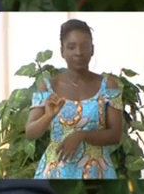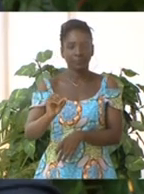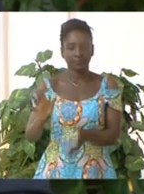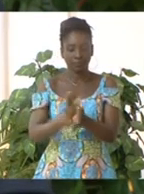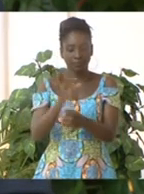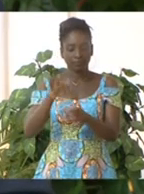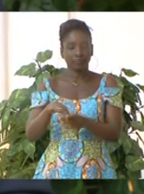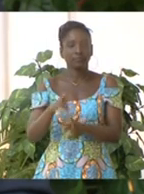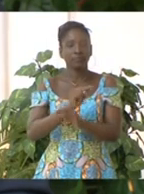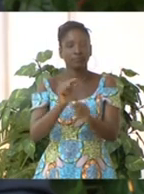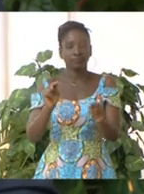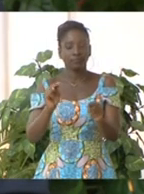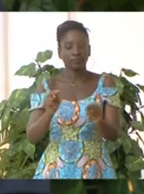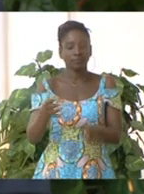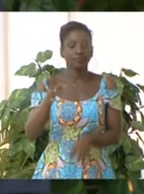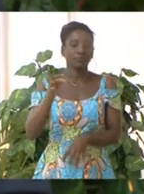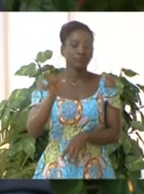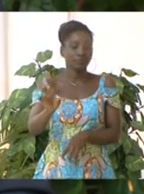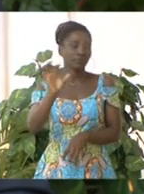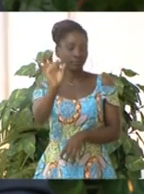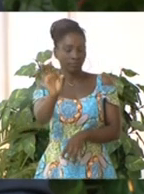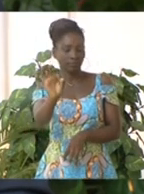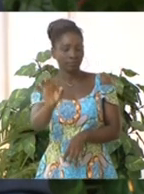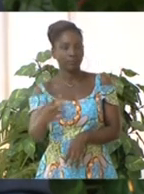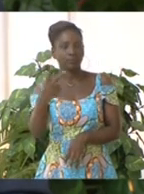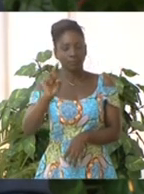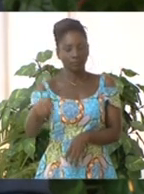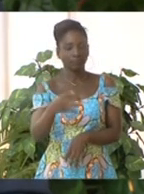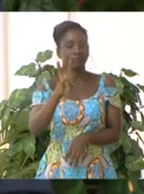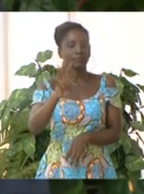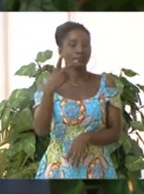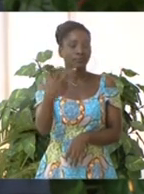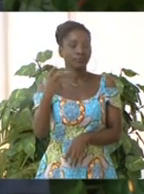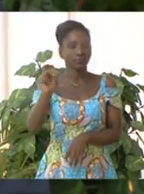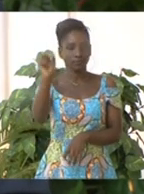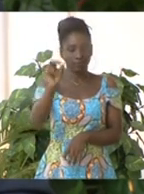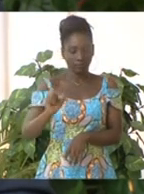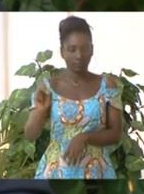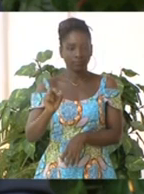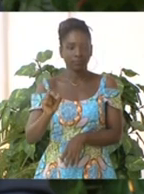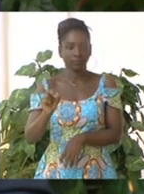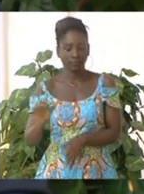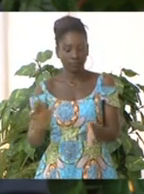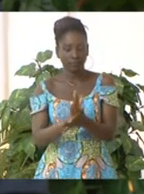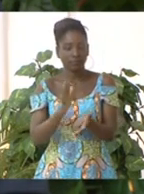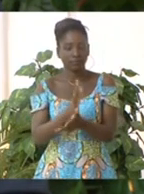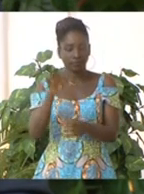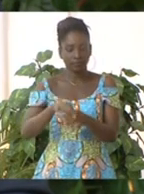Bulletin nul, 79, soit 2,43%. Bulletin